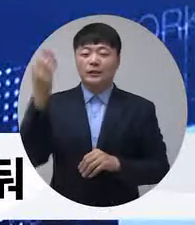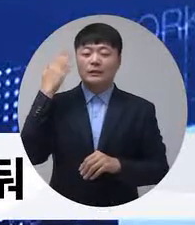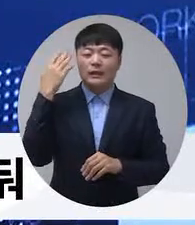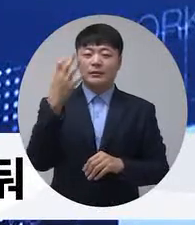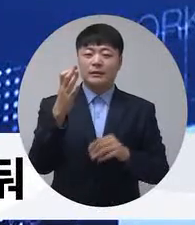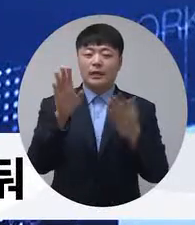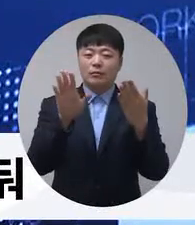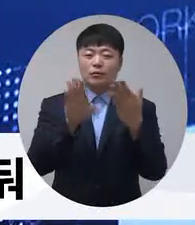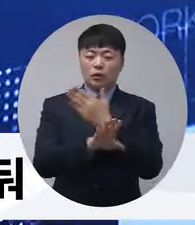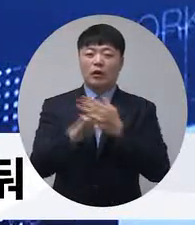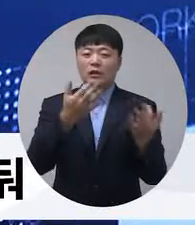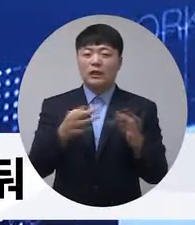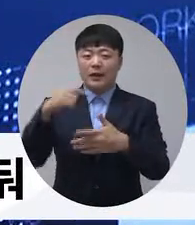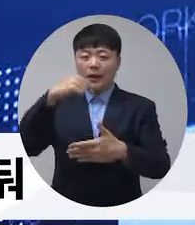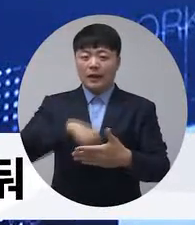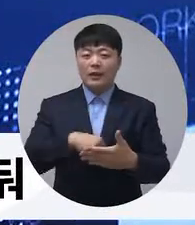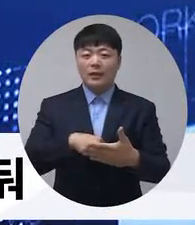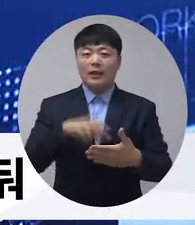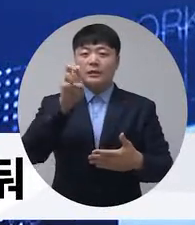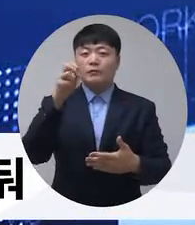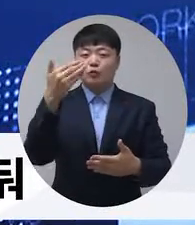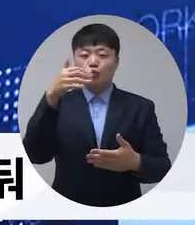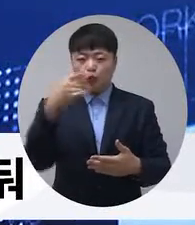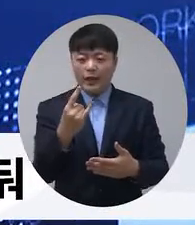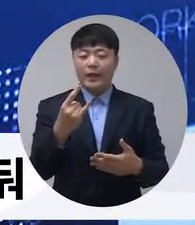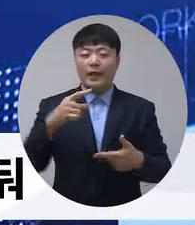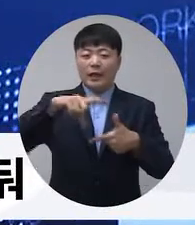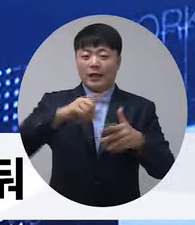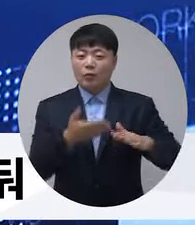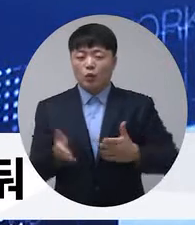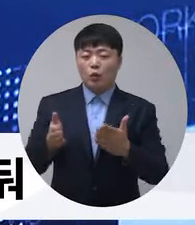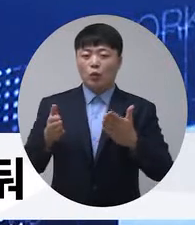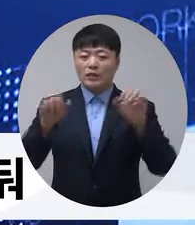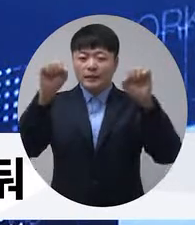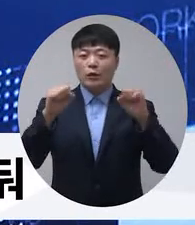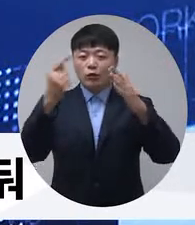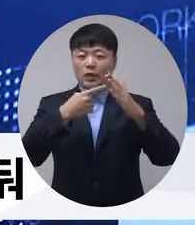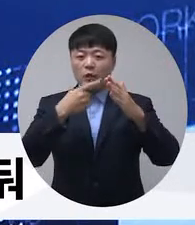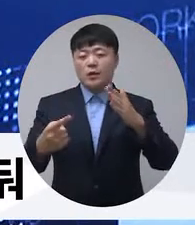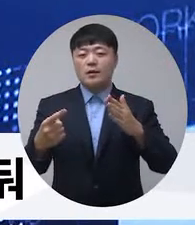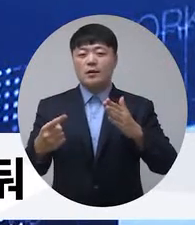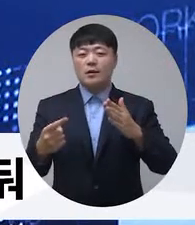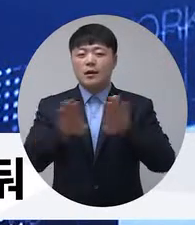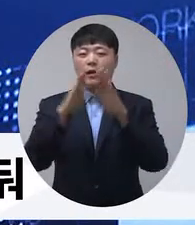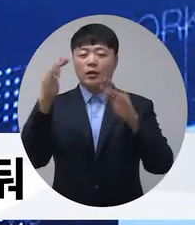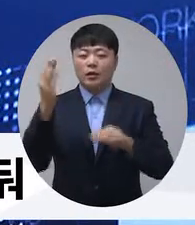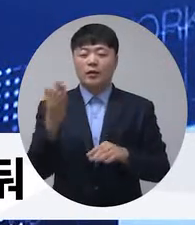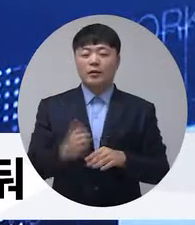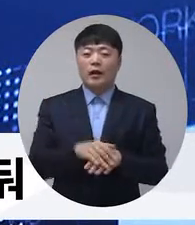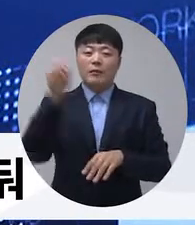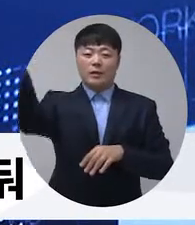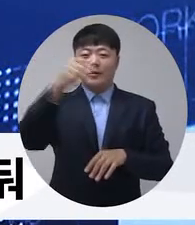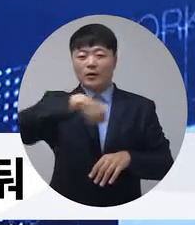지난 14일부터 3일간 김해시 일원에서 제 29회 경상남도 생활체육 대축전 이 열렸습니다 합천군은 테니스